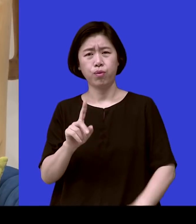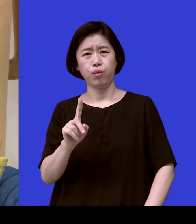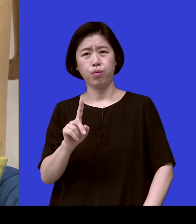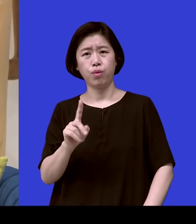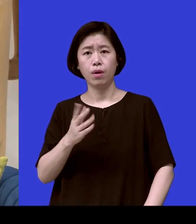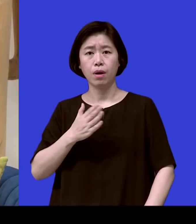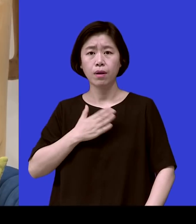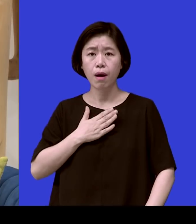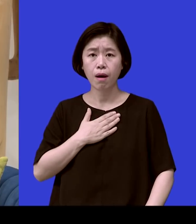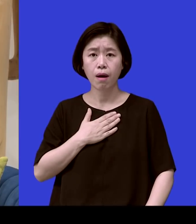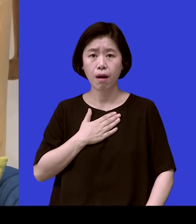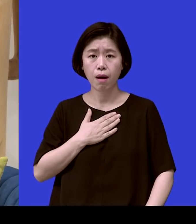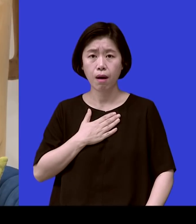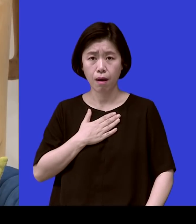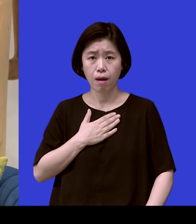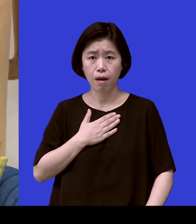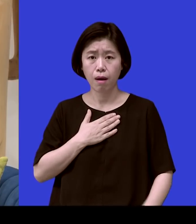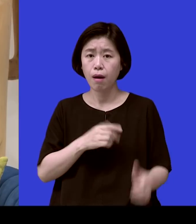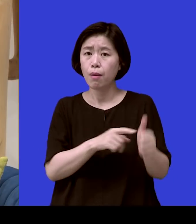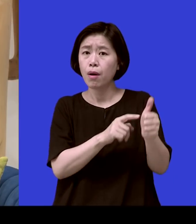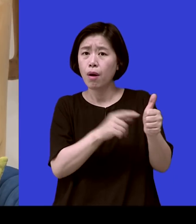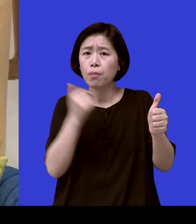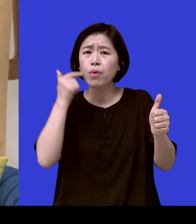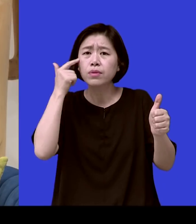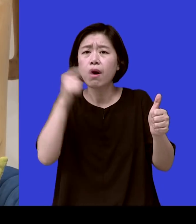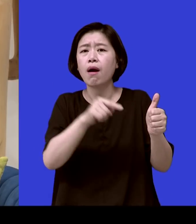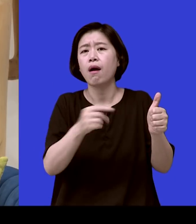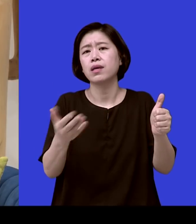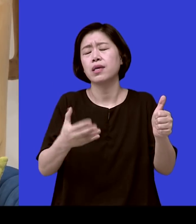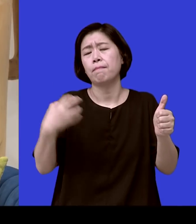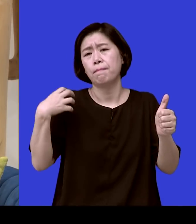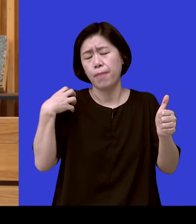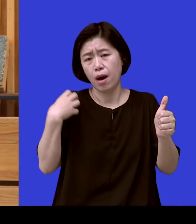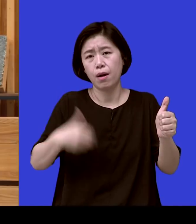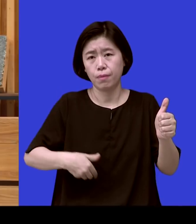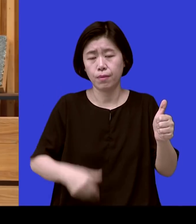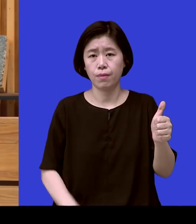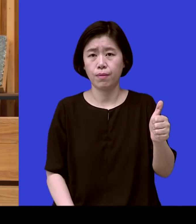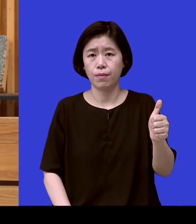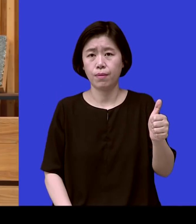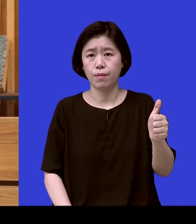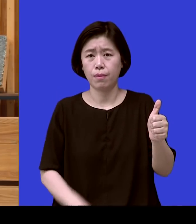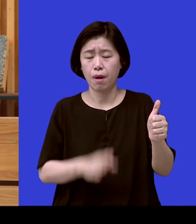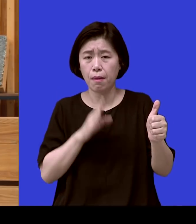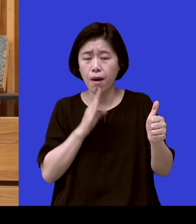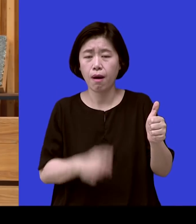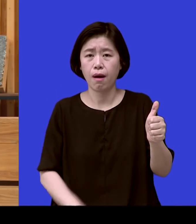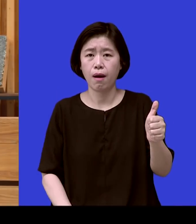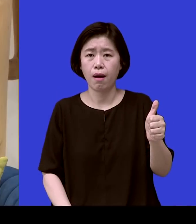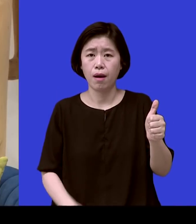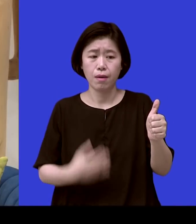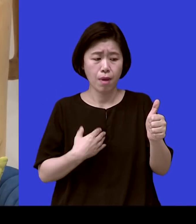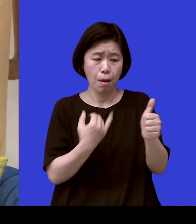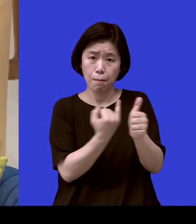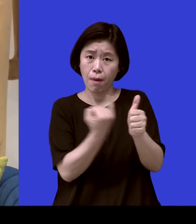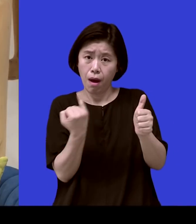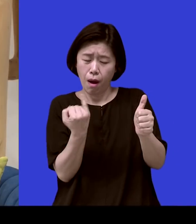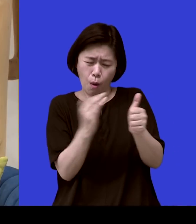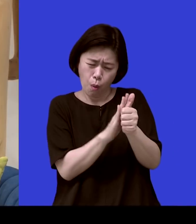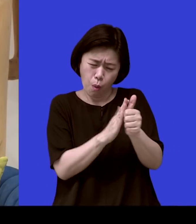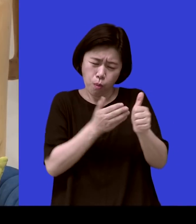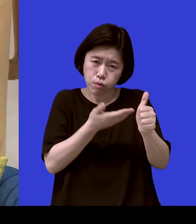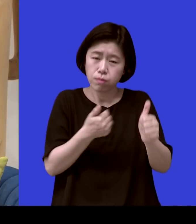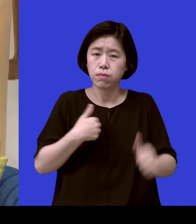내가 사모구나. 맞아, 우리 여기 온 지 얼마 되지도 않았지. 그런데 남편이